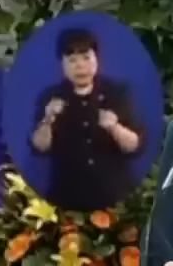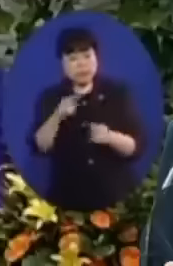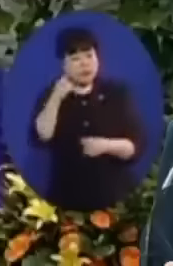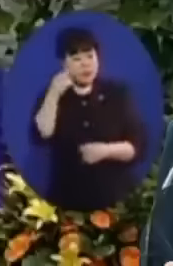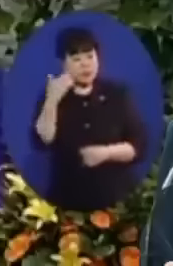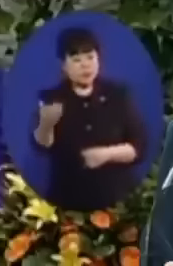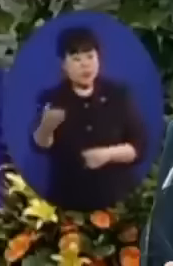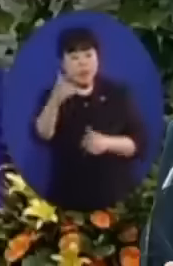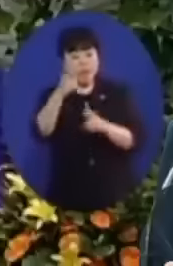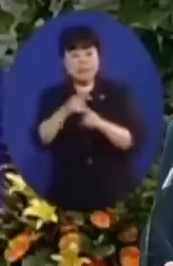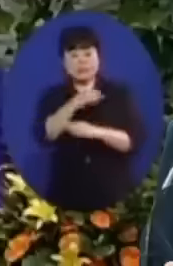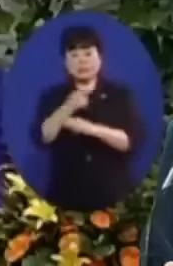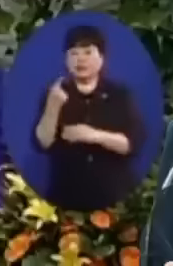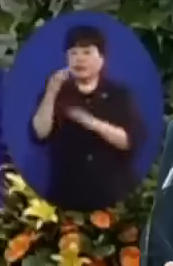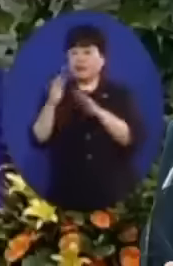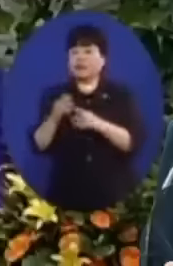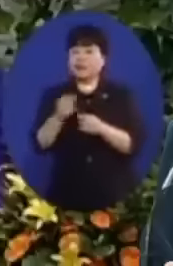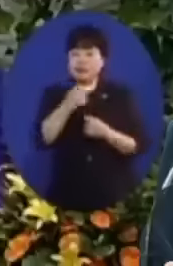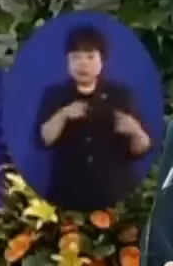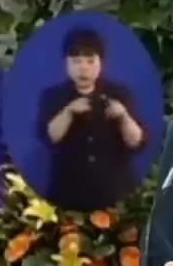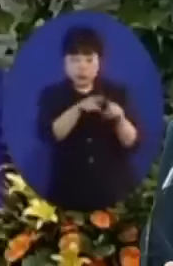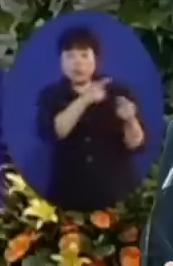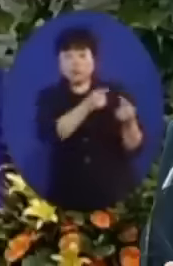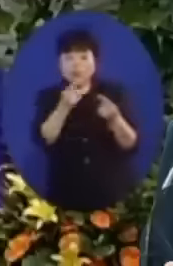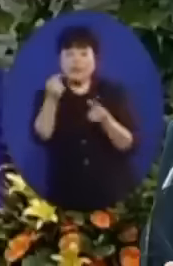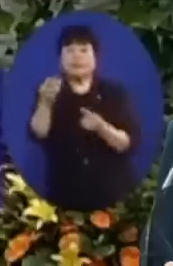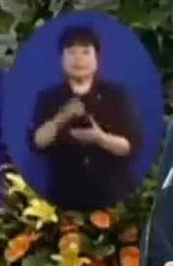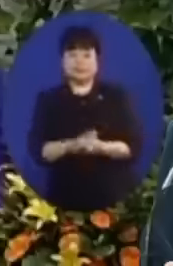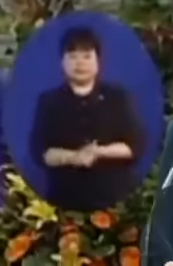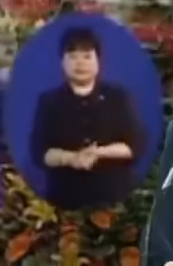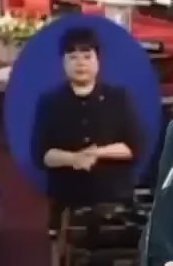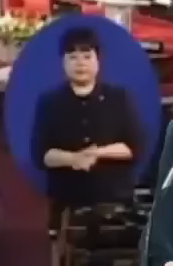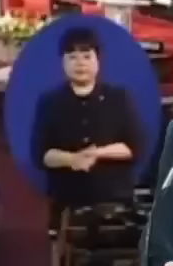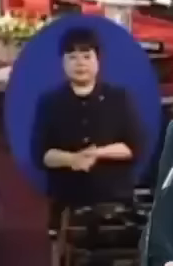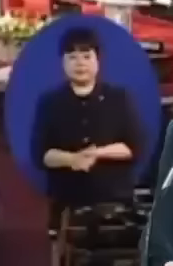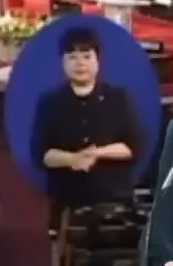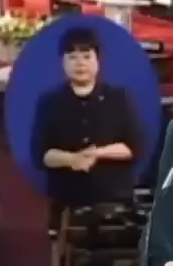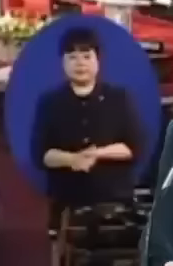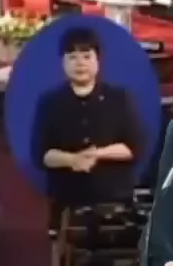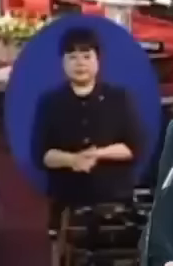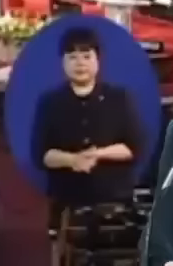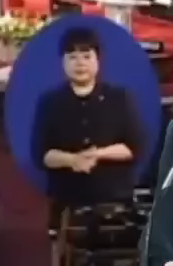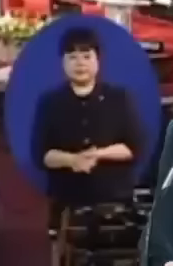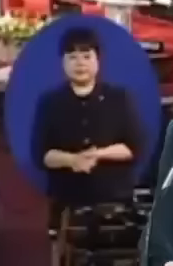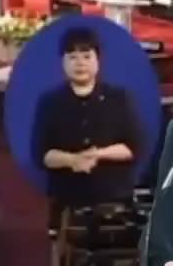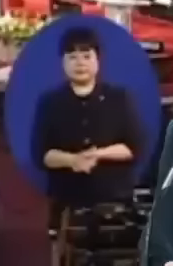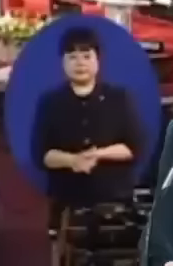어찌하리요. 예수 그리스도는 어제나 오늘이나 영원토록 동일하시느니라.